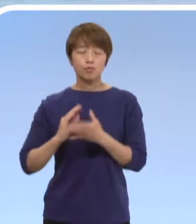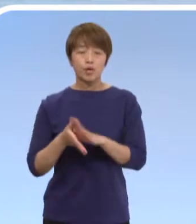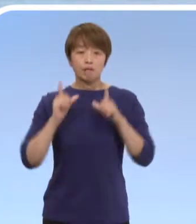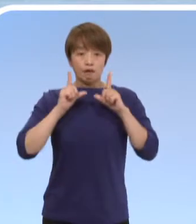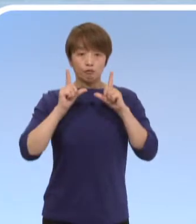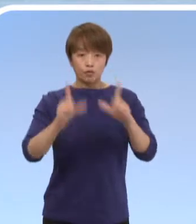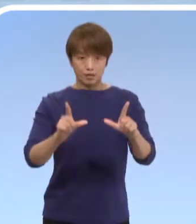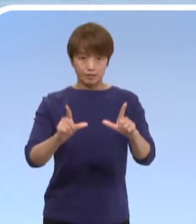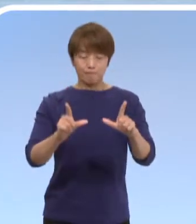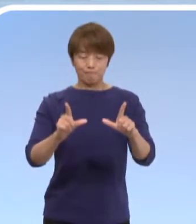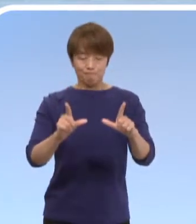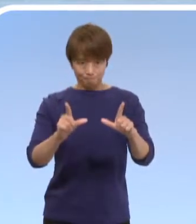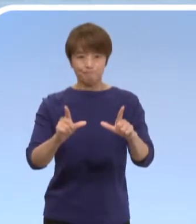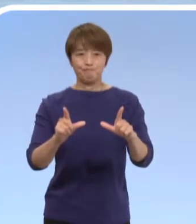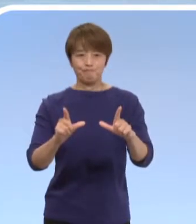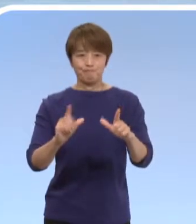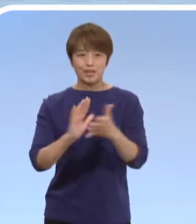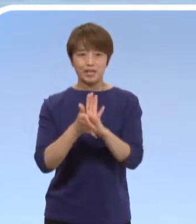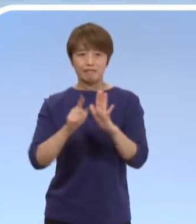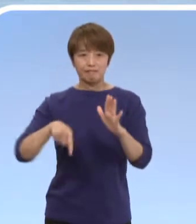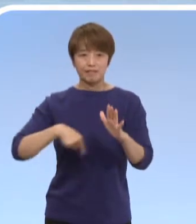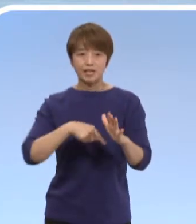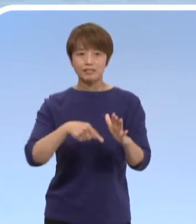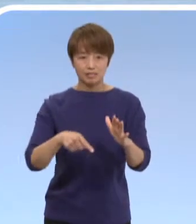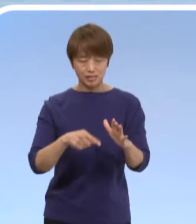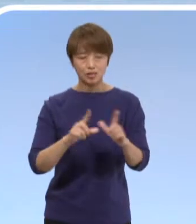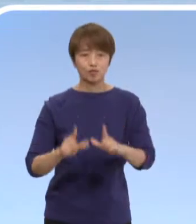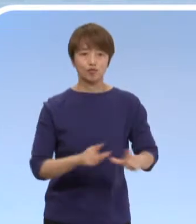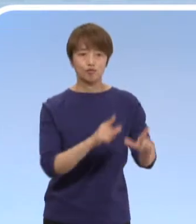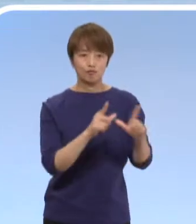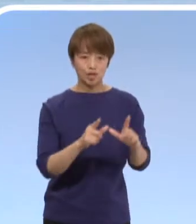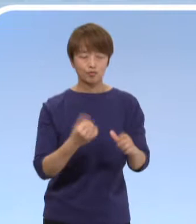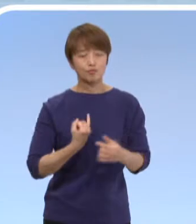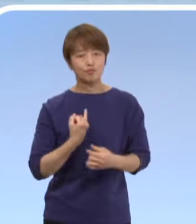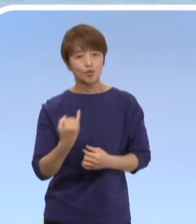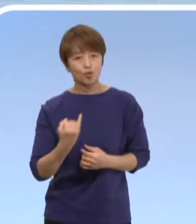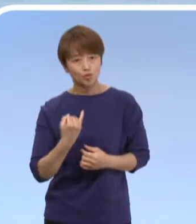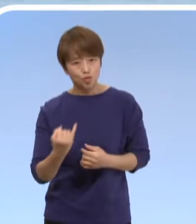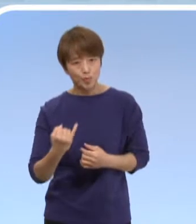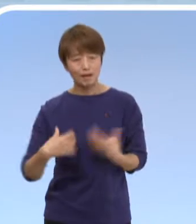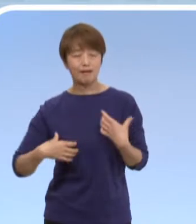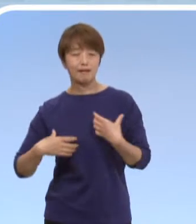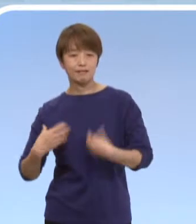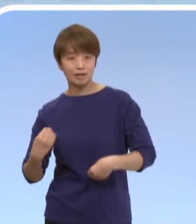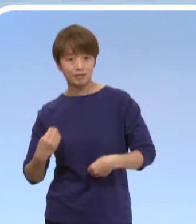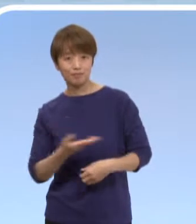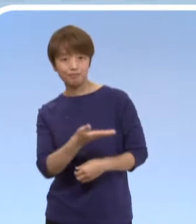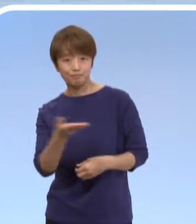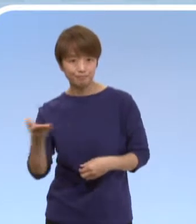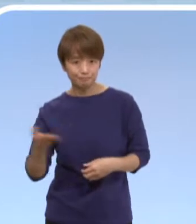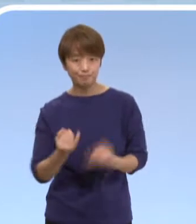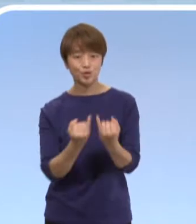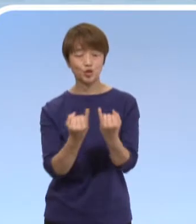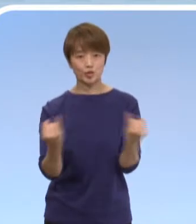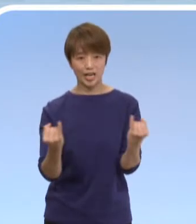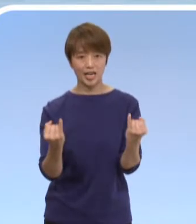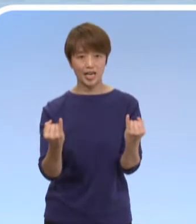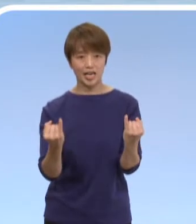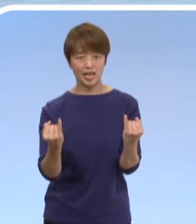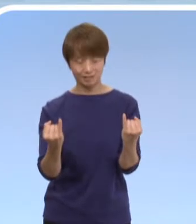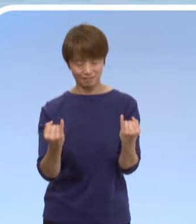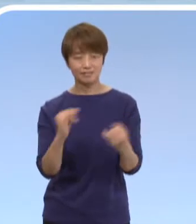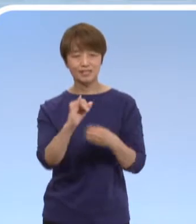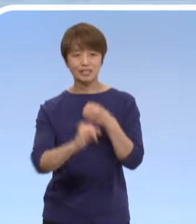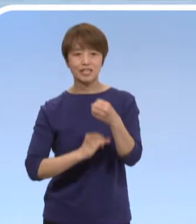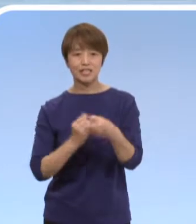兵庫県からのお知らせです。県内にお住まいまたはお勤め在学中の女性を対象にしたオ